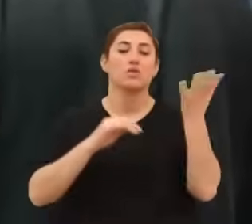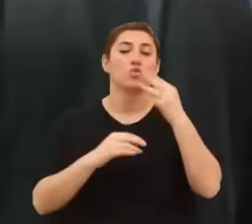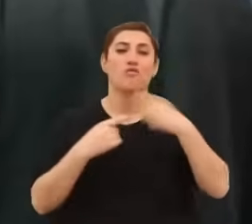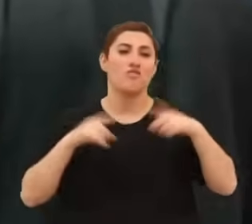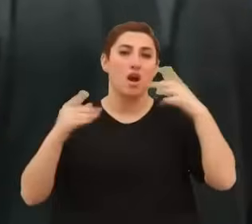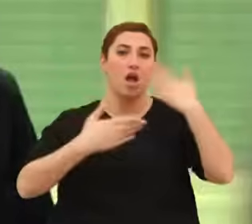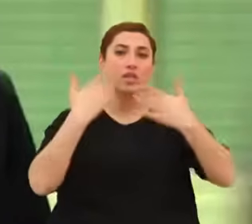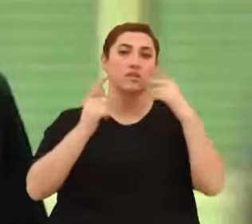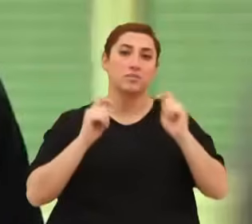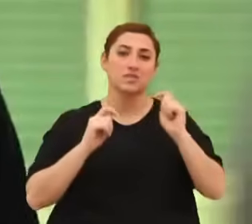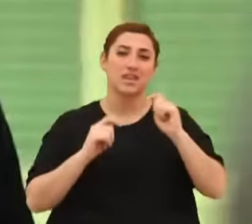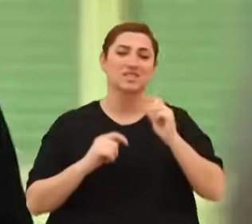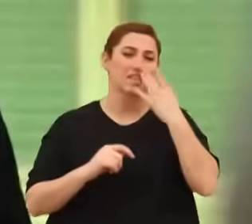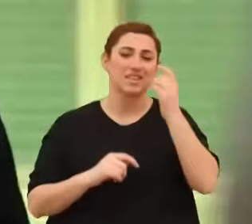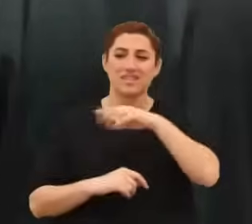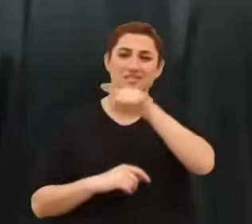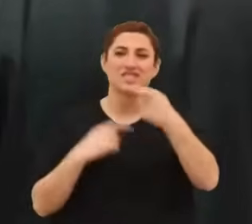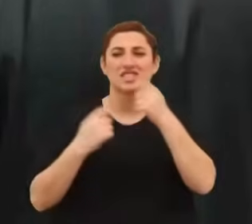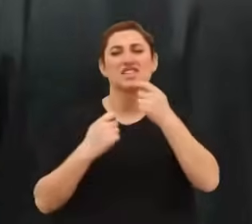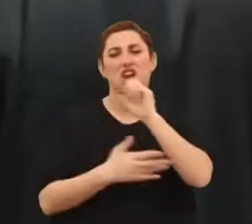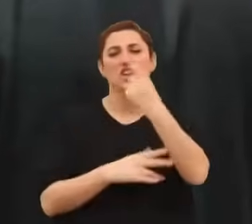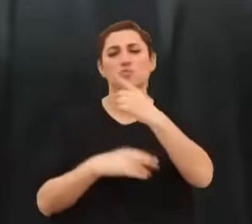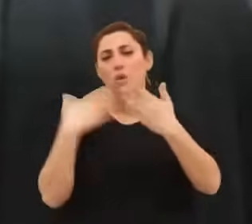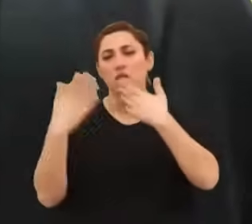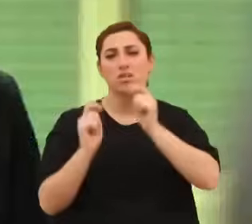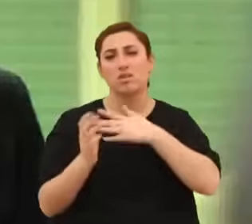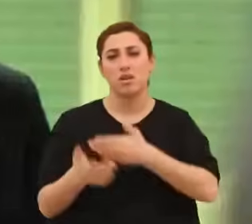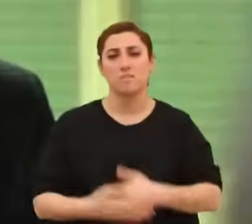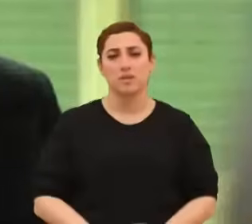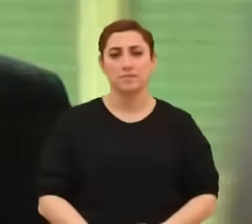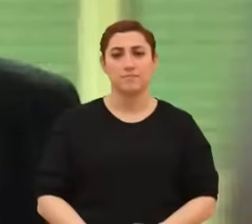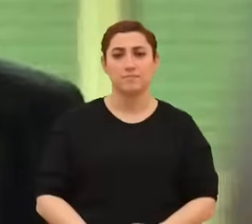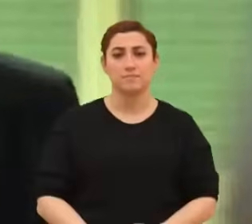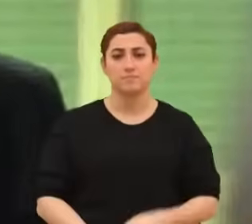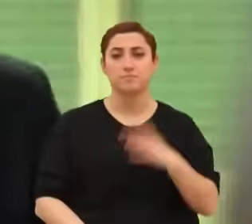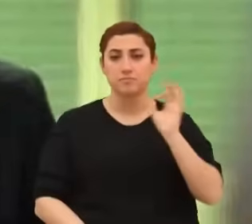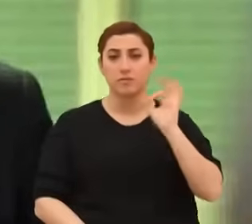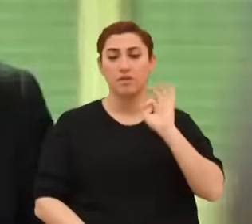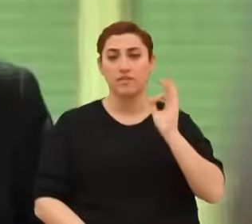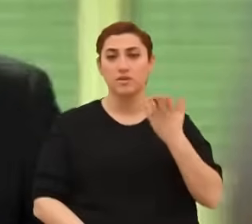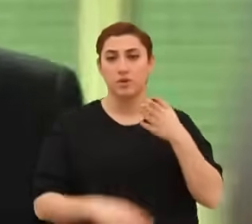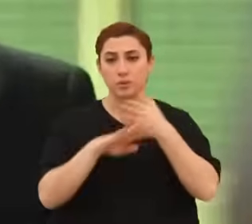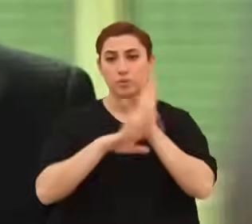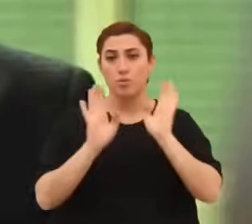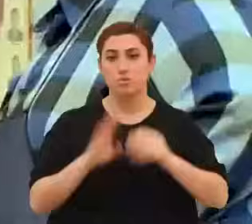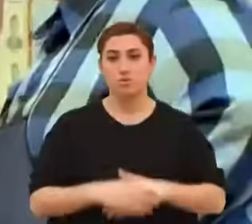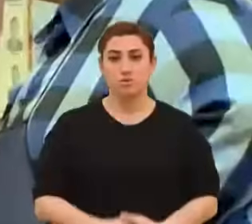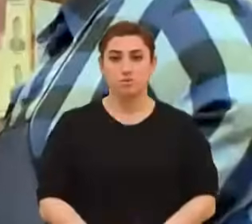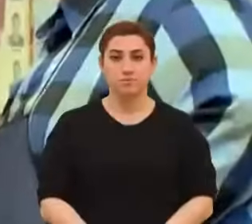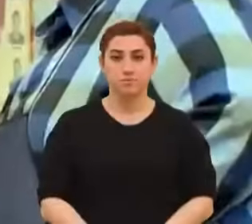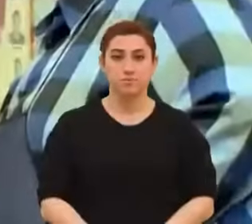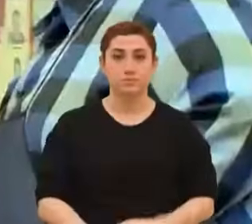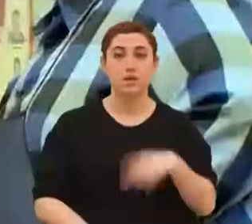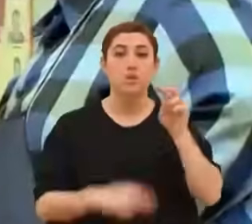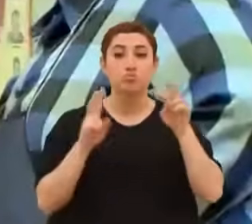şeyler anlatacaksınız. Zerzavatçılığı şey çırağınız anlatır. Ha, evet ya. Doğru. Tabii.